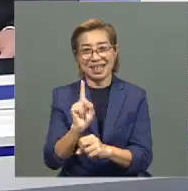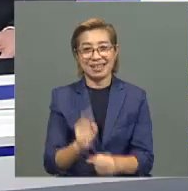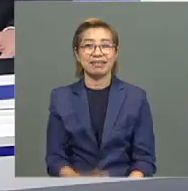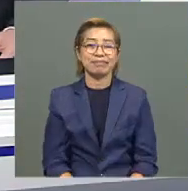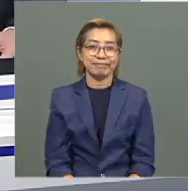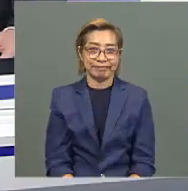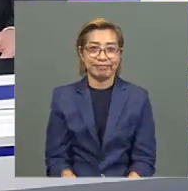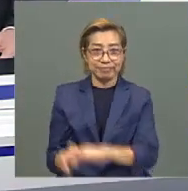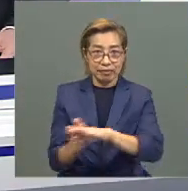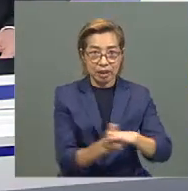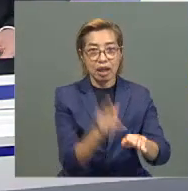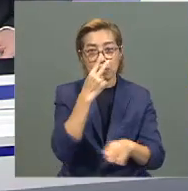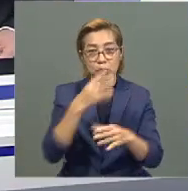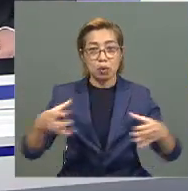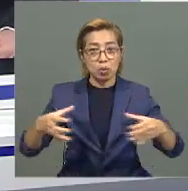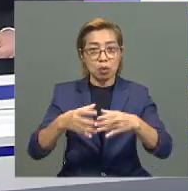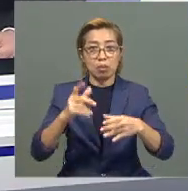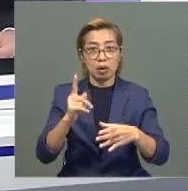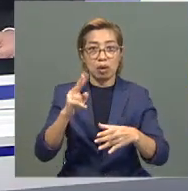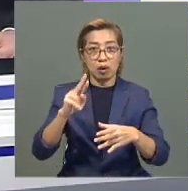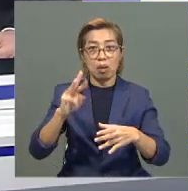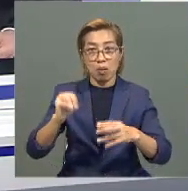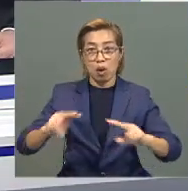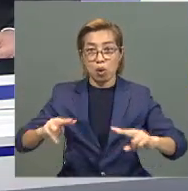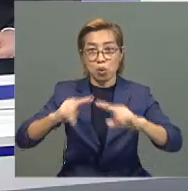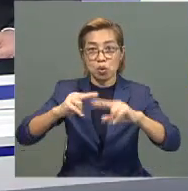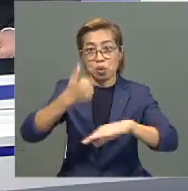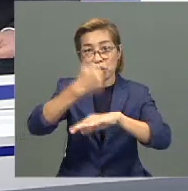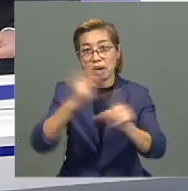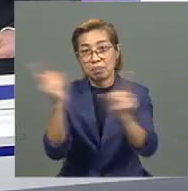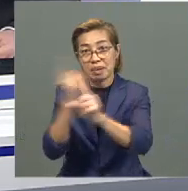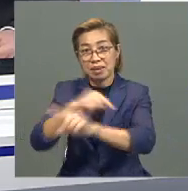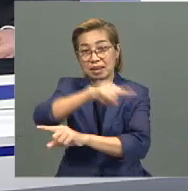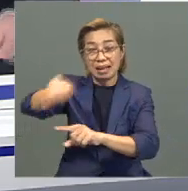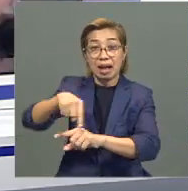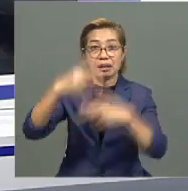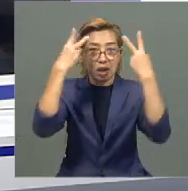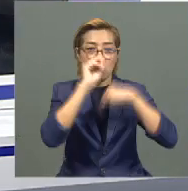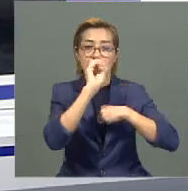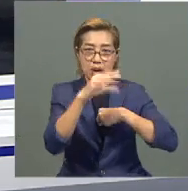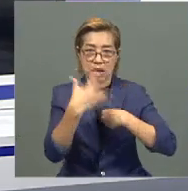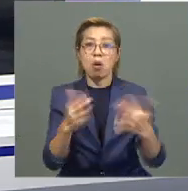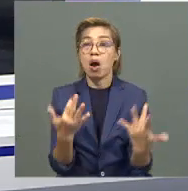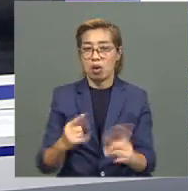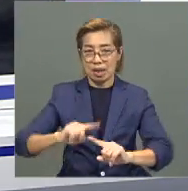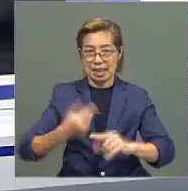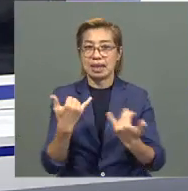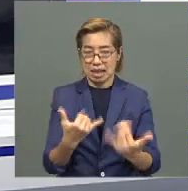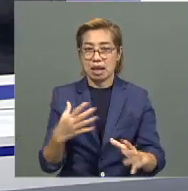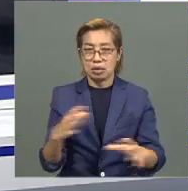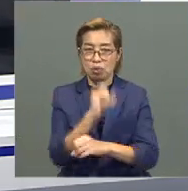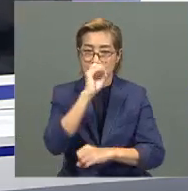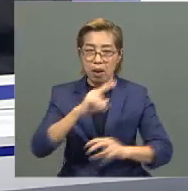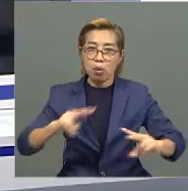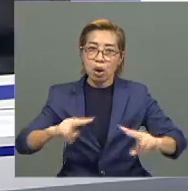เรื่องของการปรับคณะรัฐมนตรีกันบ้างนะครับคิดว่านายกท่านบอกว่าภายในเดือนนี้น่าจะรู้ผลอย่างหนึ่งที่สำคัญคือแน่นอนแล้วว่าจะ